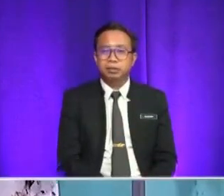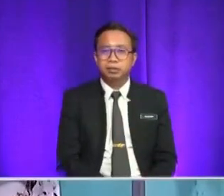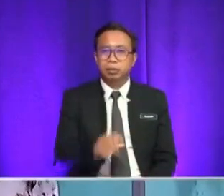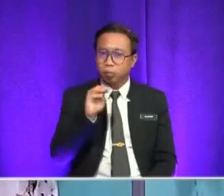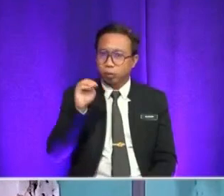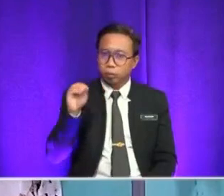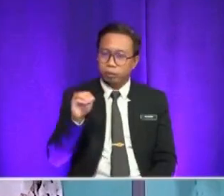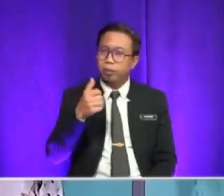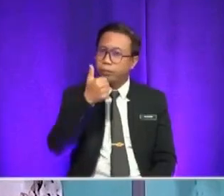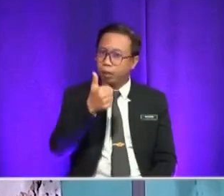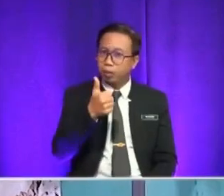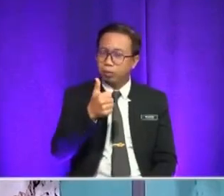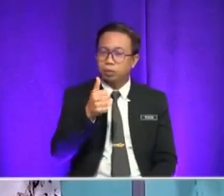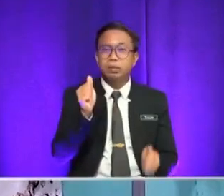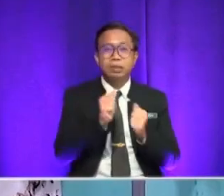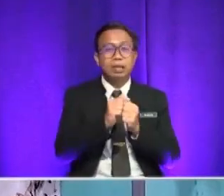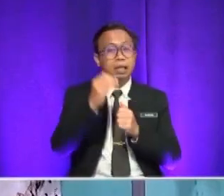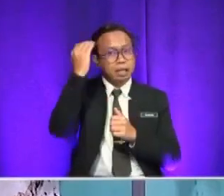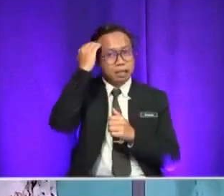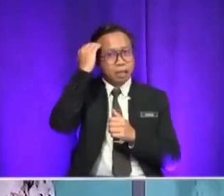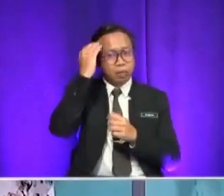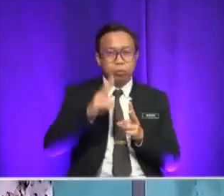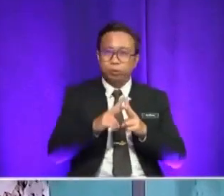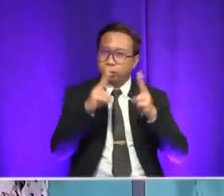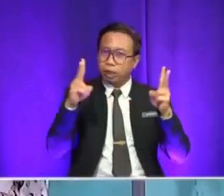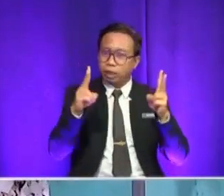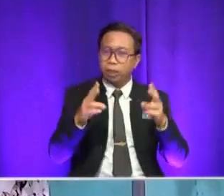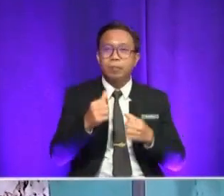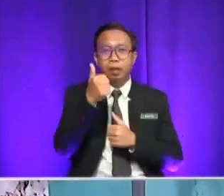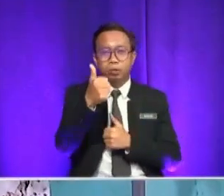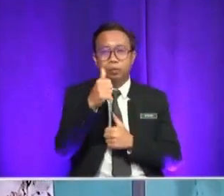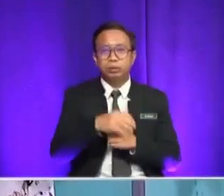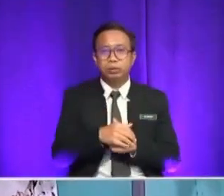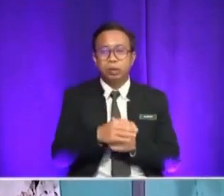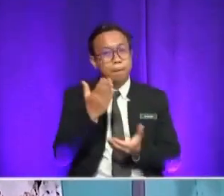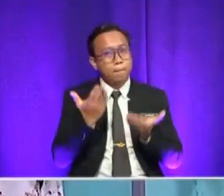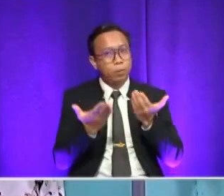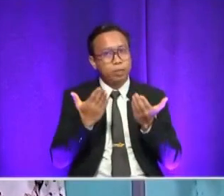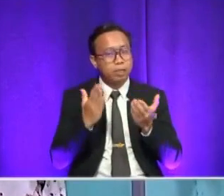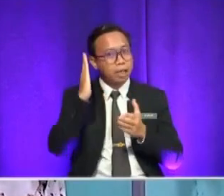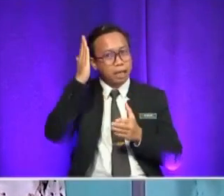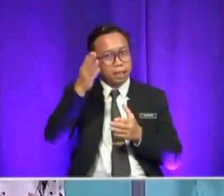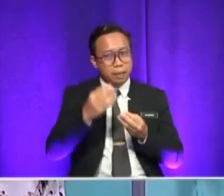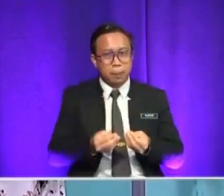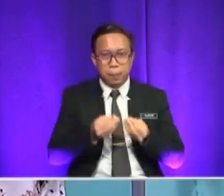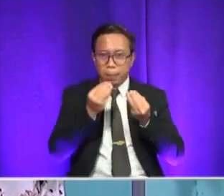kredibiliti seseorang pelajar tentang pengetahuan sangat besar. Jadi dekat sini kemungkinan akan